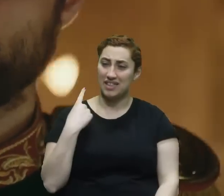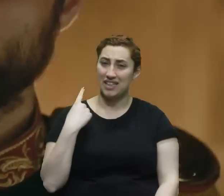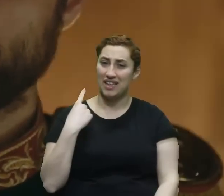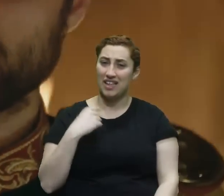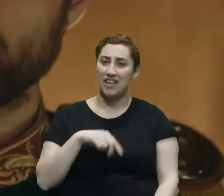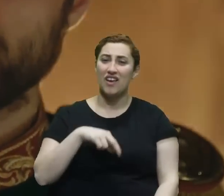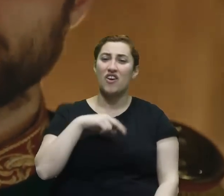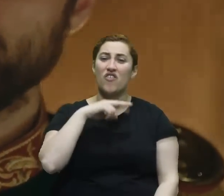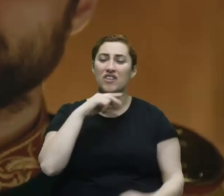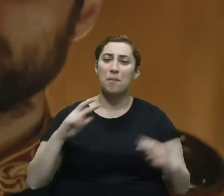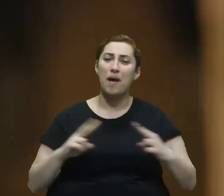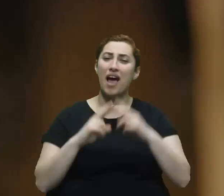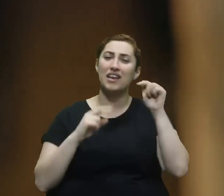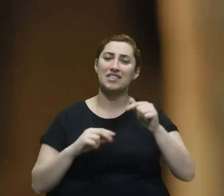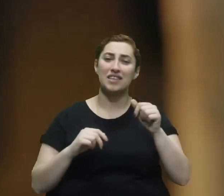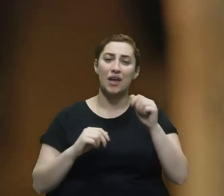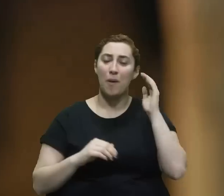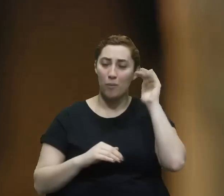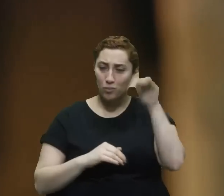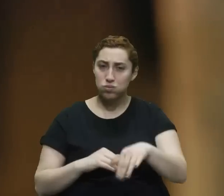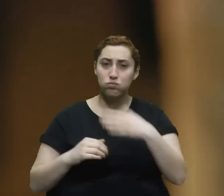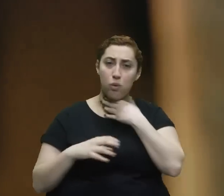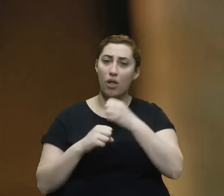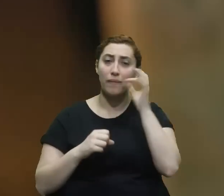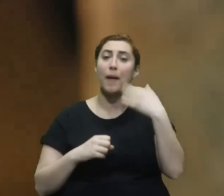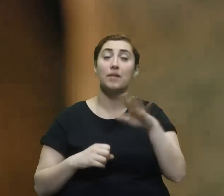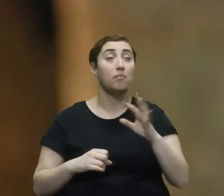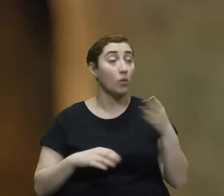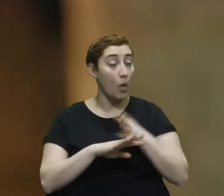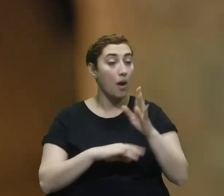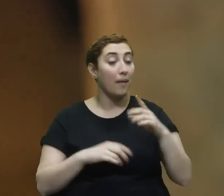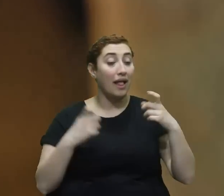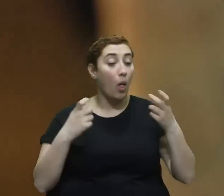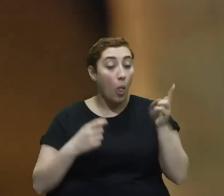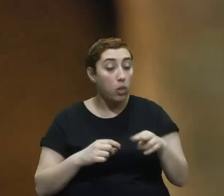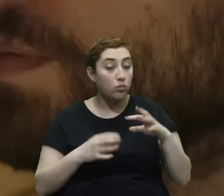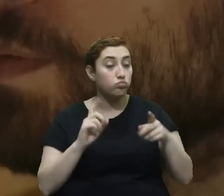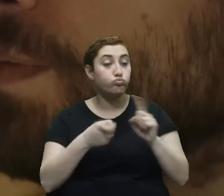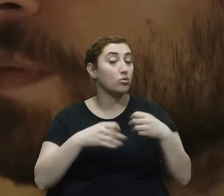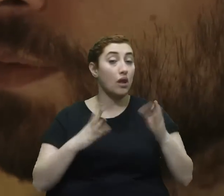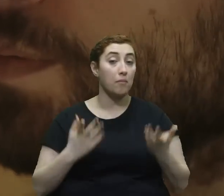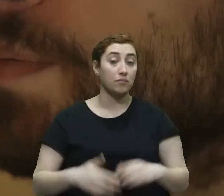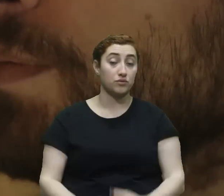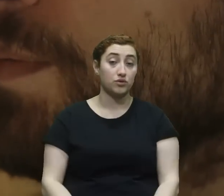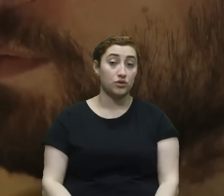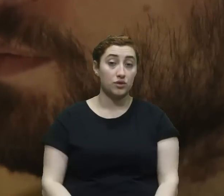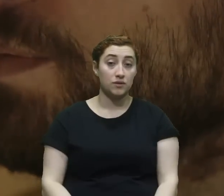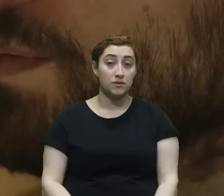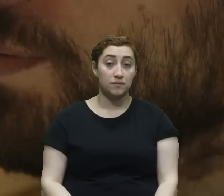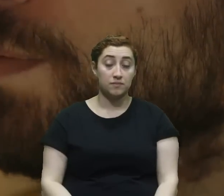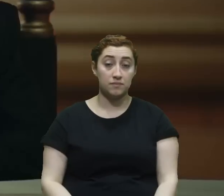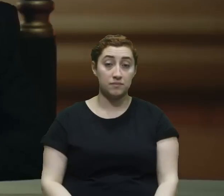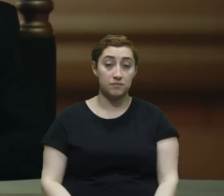Nehri'ne düşüp boğulan zengin adam değil mi? Doğru. Ama cesedi bulunamamış. Yüce Meclis.